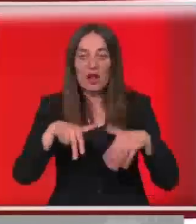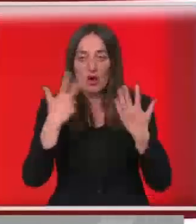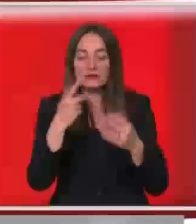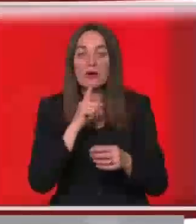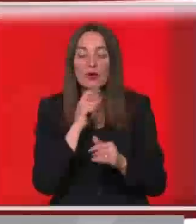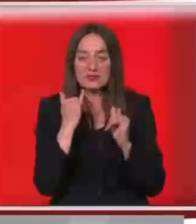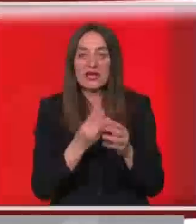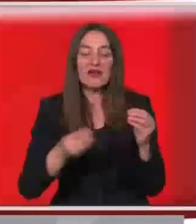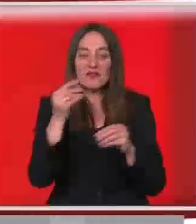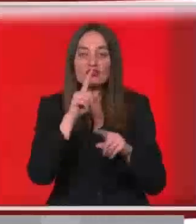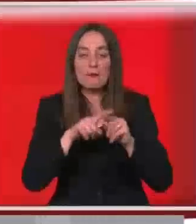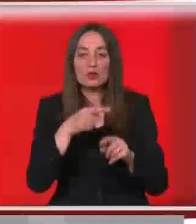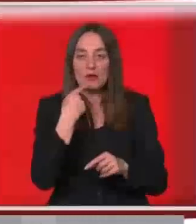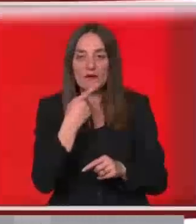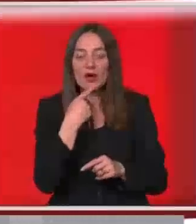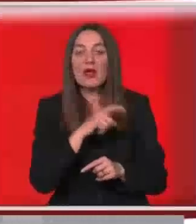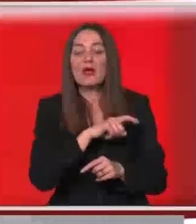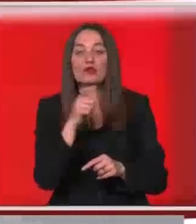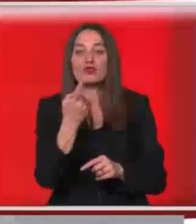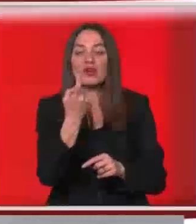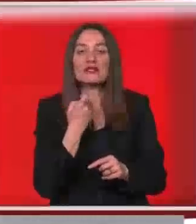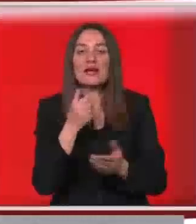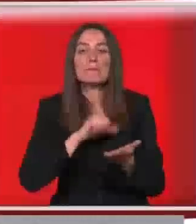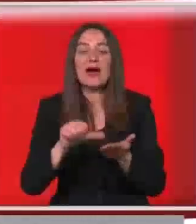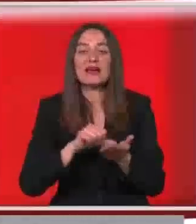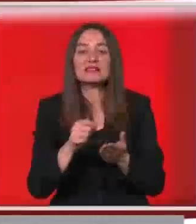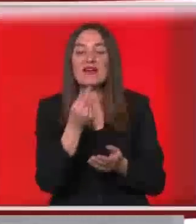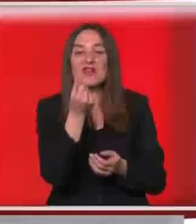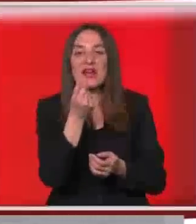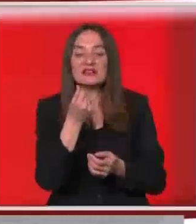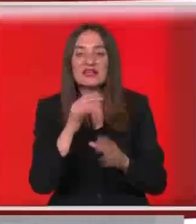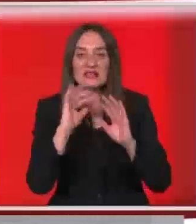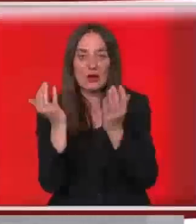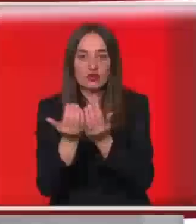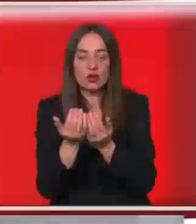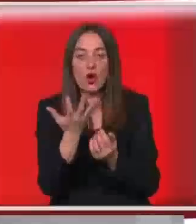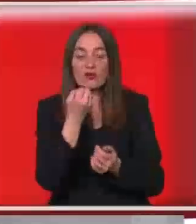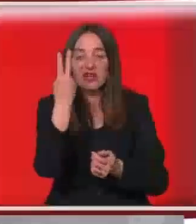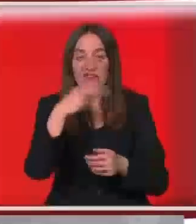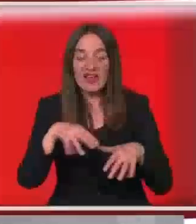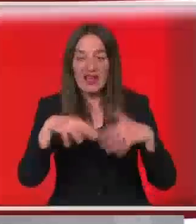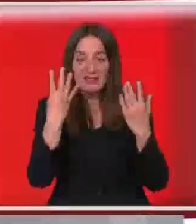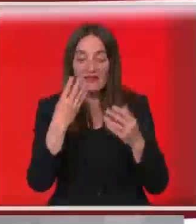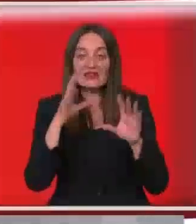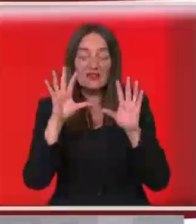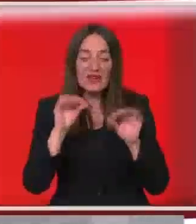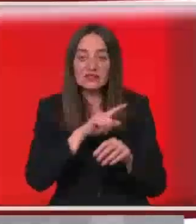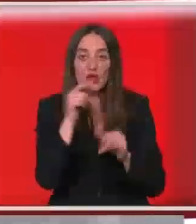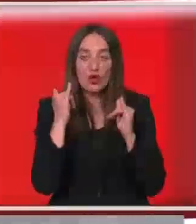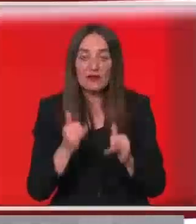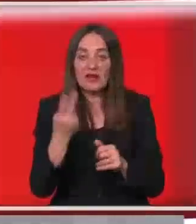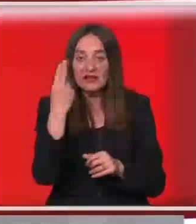koju smo sad više puta spominjali je došla iz bankarsko-finansijskog sektora. I od 2009-10. pa do